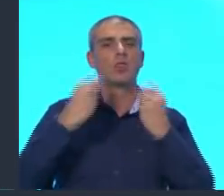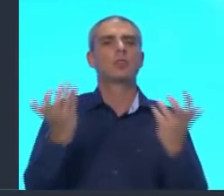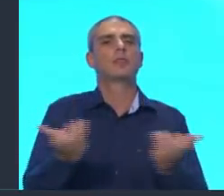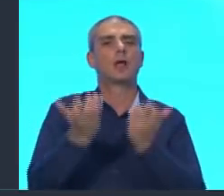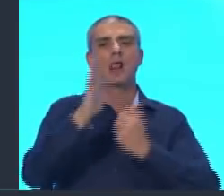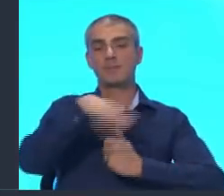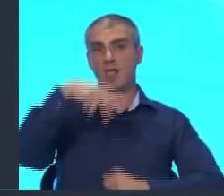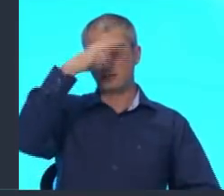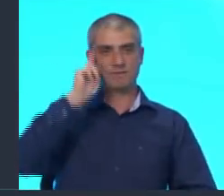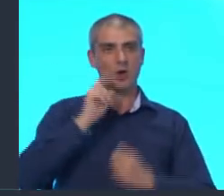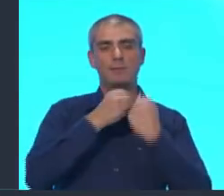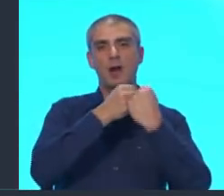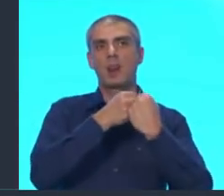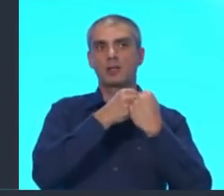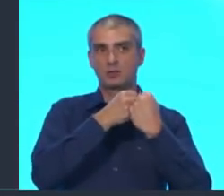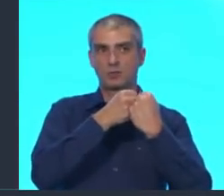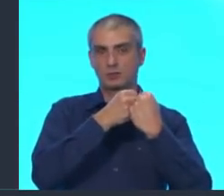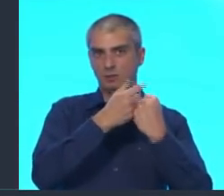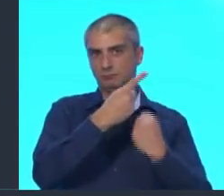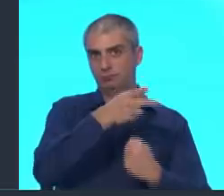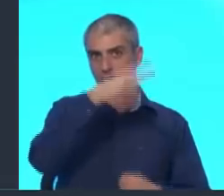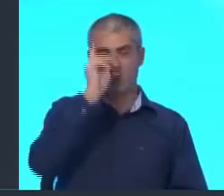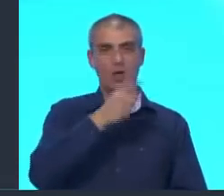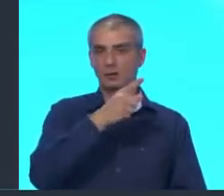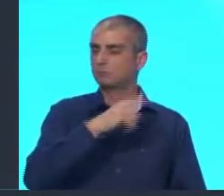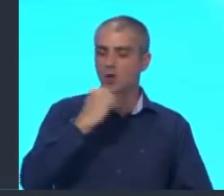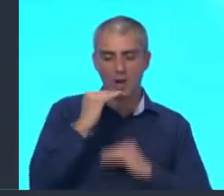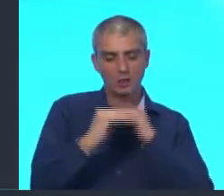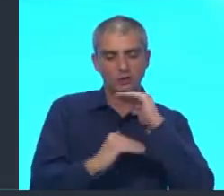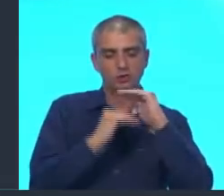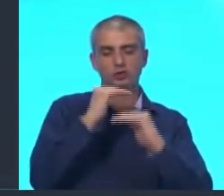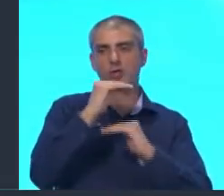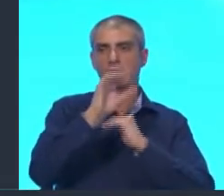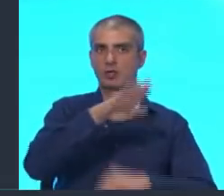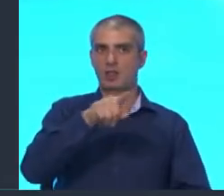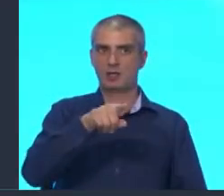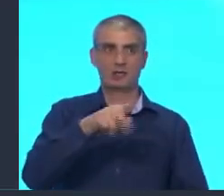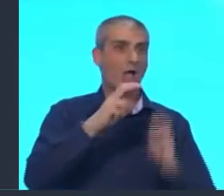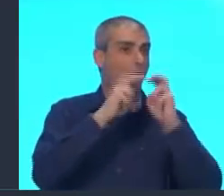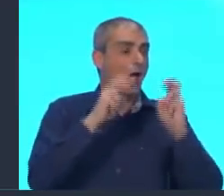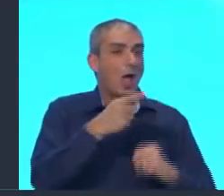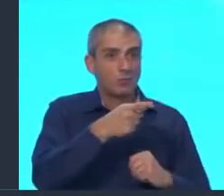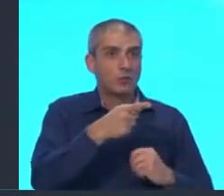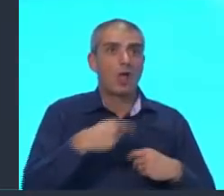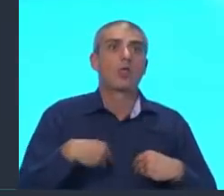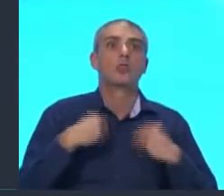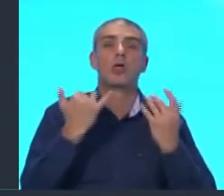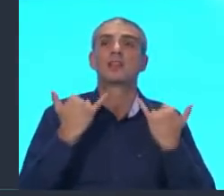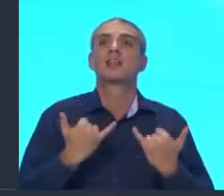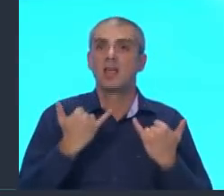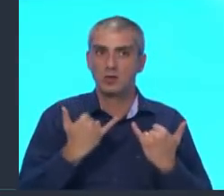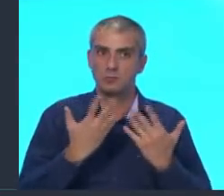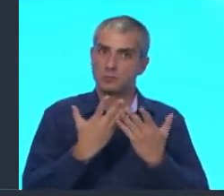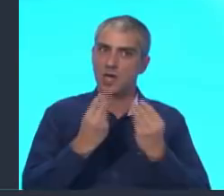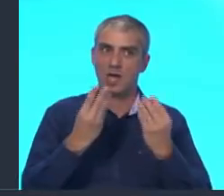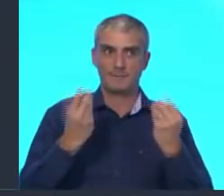ולהורים להתמודד עם האתגרים שניצבים לפניהם בכל שלב התפתחותי של הילד. העמותה בעצם נותנת היום הרבה